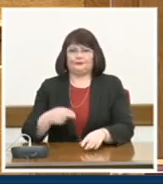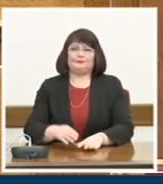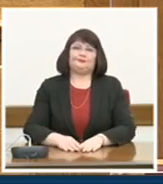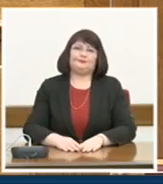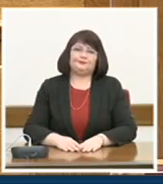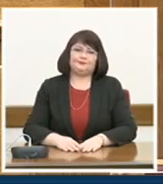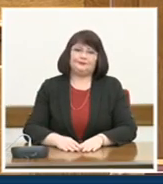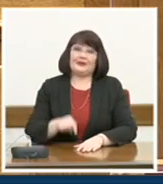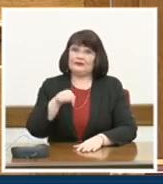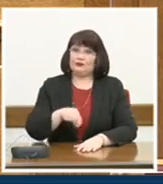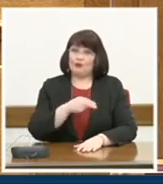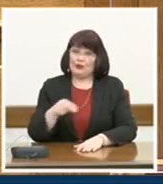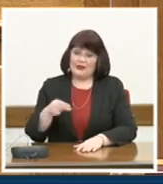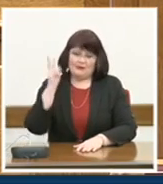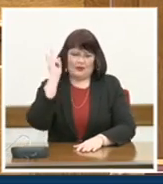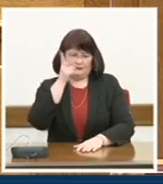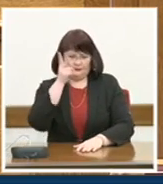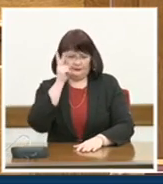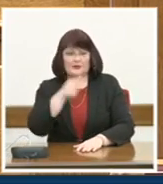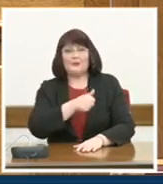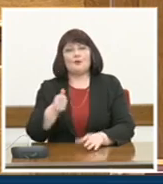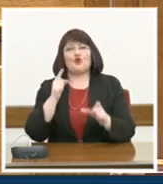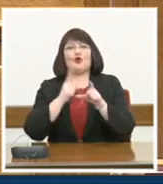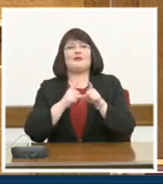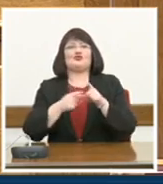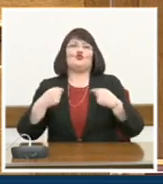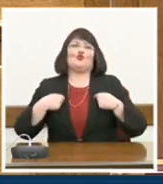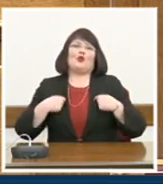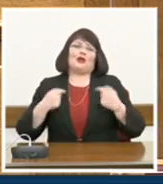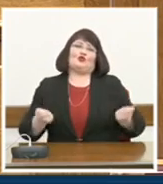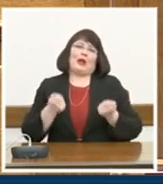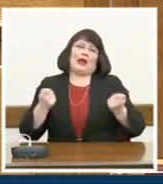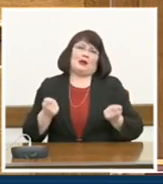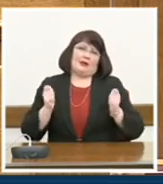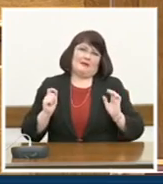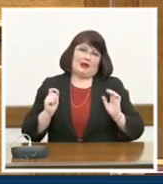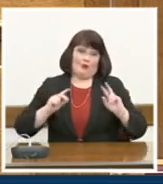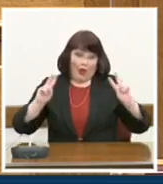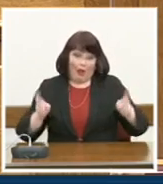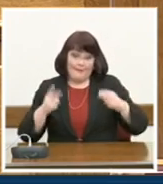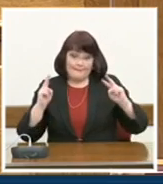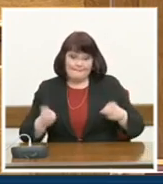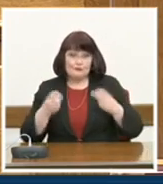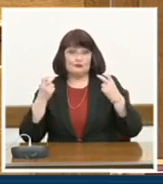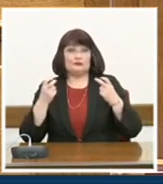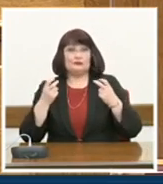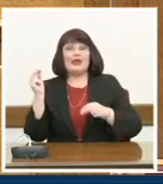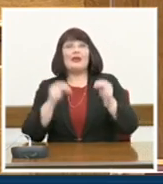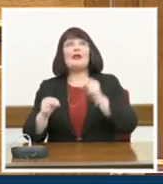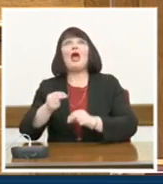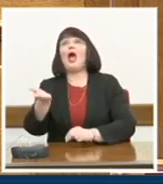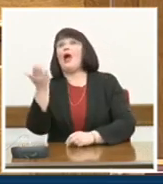περίπτωση μομφή κατέθεσε μόνο το ΚΚΕ, που αποκάλυψε και καταψήφισε το σύνολο αυτού του